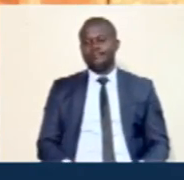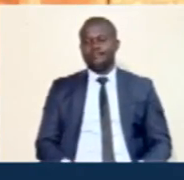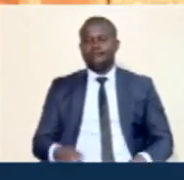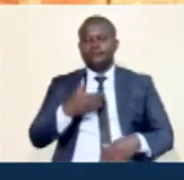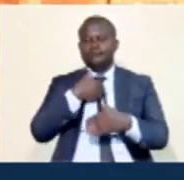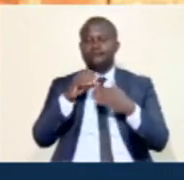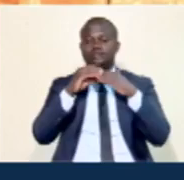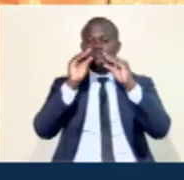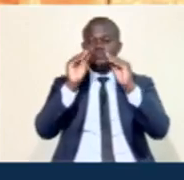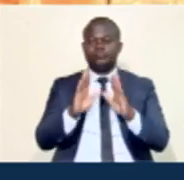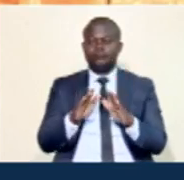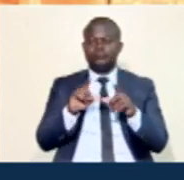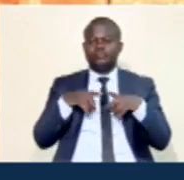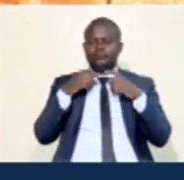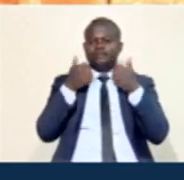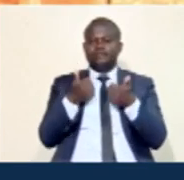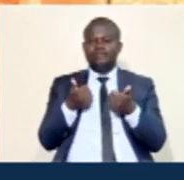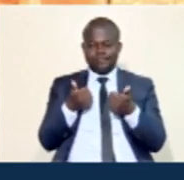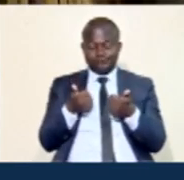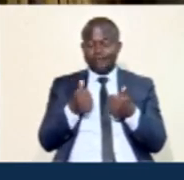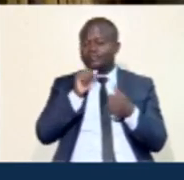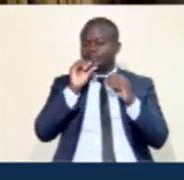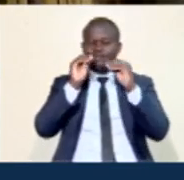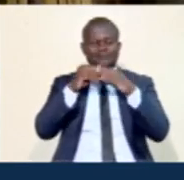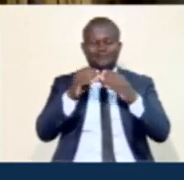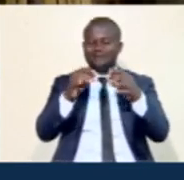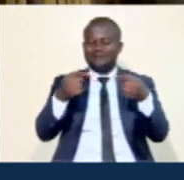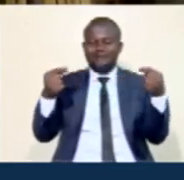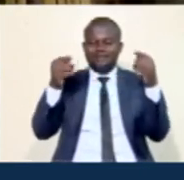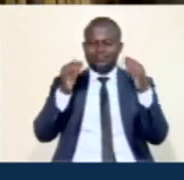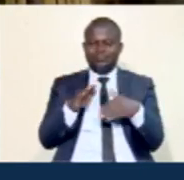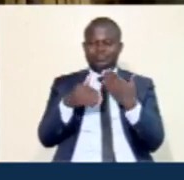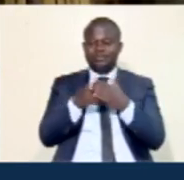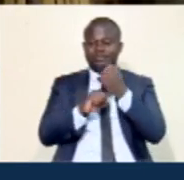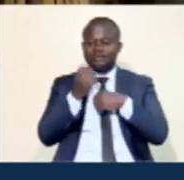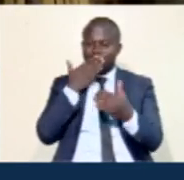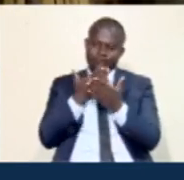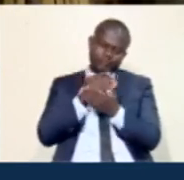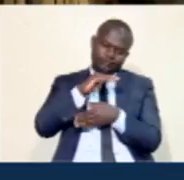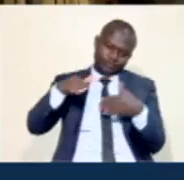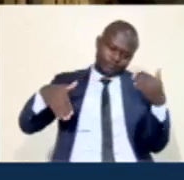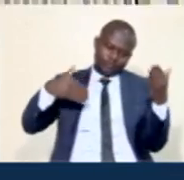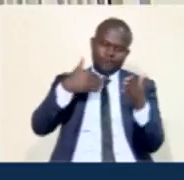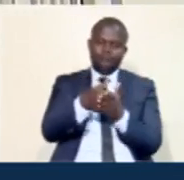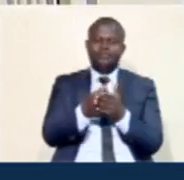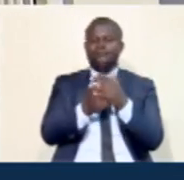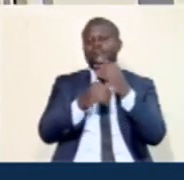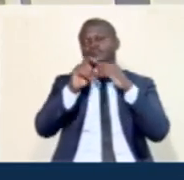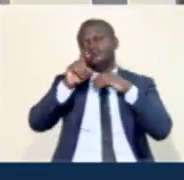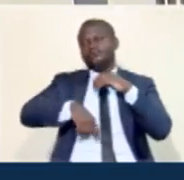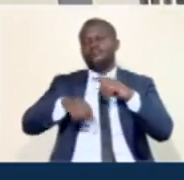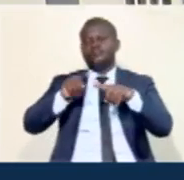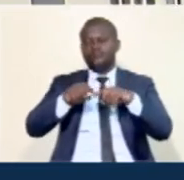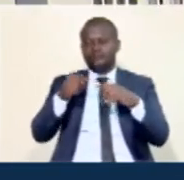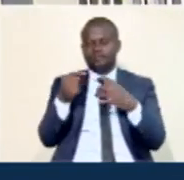bubigisha kubana neza, nta buyobozi dufite bwigisha urwango. Ibyo bikorwa byose rero byiza byo kwigisha neza urubyiruko rukwiye kubishingiraho